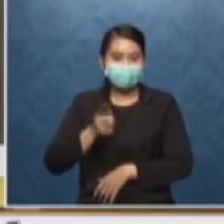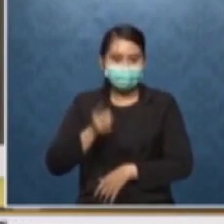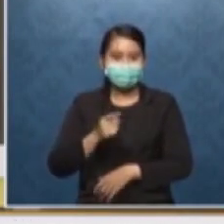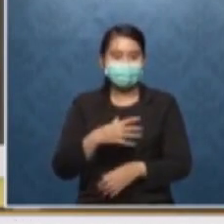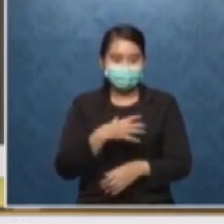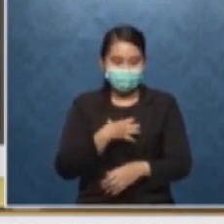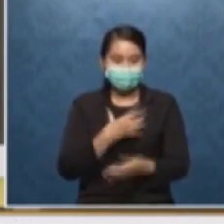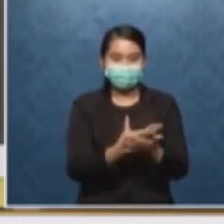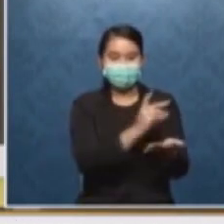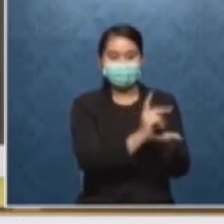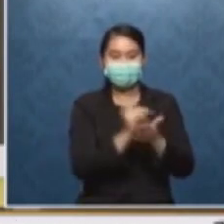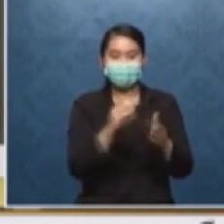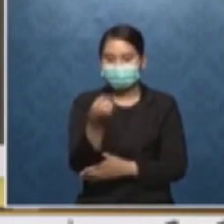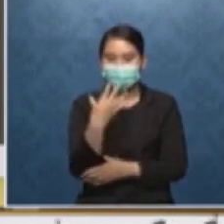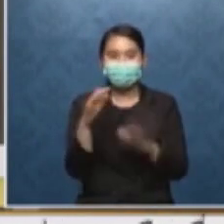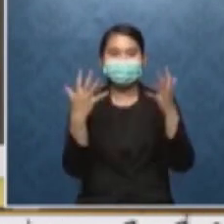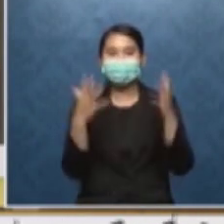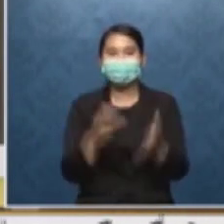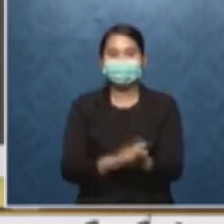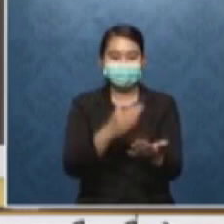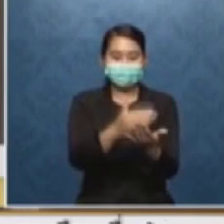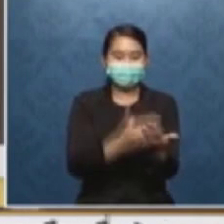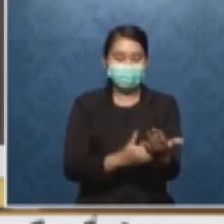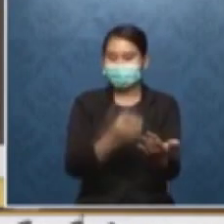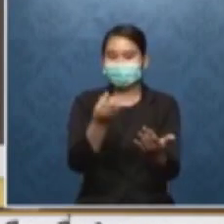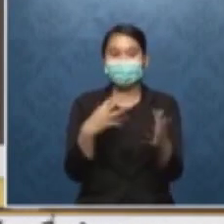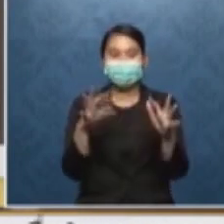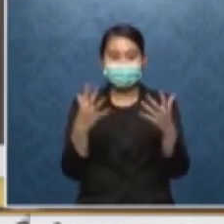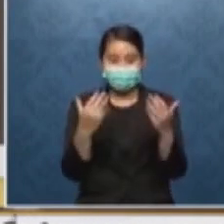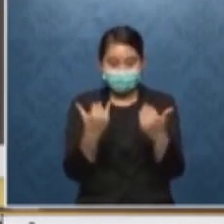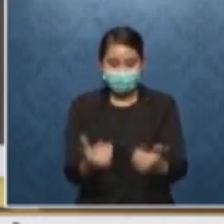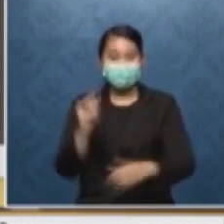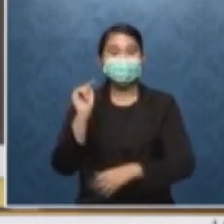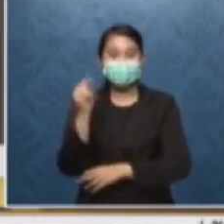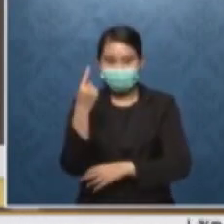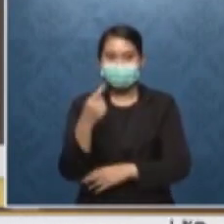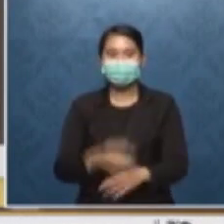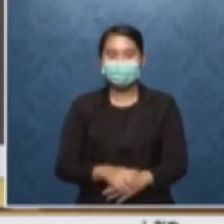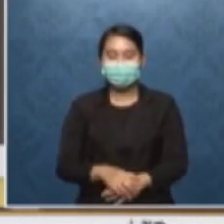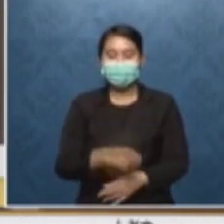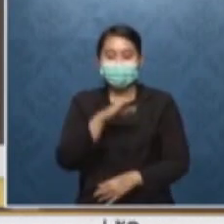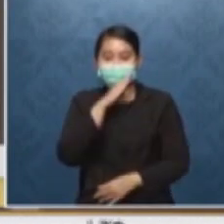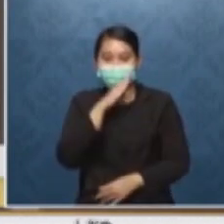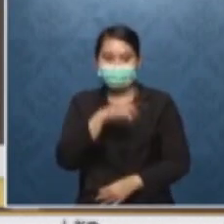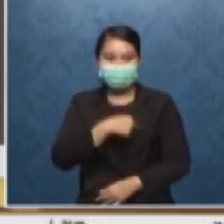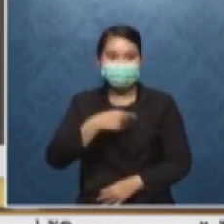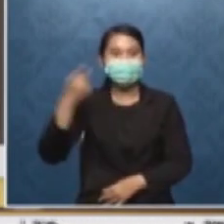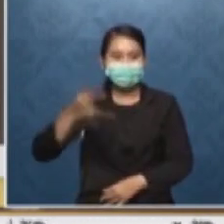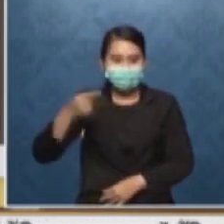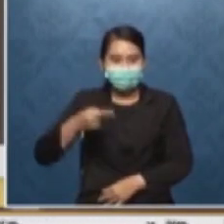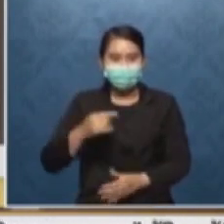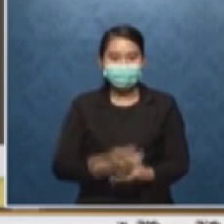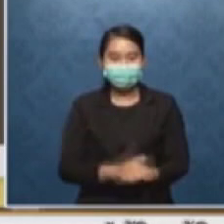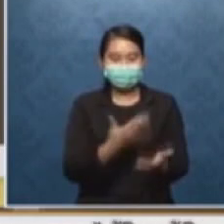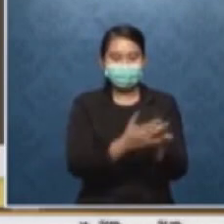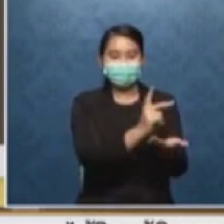ตัวนี้ไปแก้ปัญหาให้กับพี่น้องประชาชนวันนี้เอาใหม่ถ้าท่านมีความจริงใจกับพี่น้องประชาชนท่านบอกมาเลยได้ไหมว่าถ้า